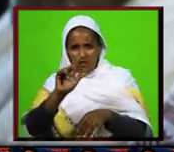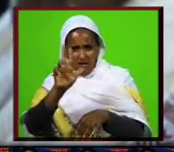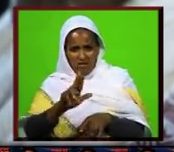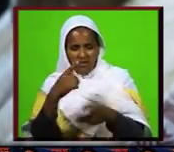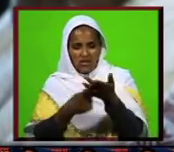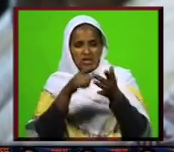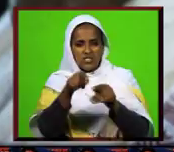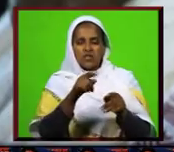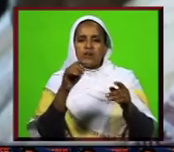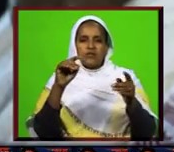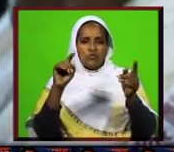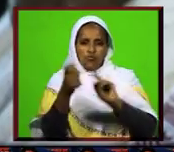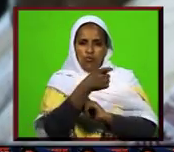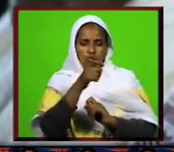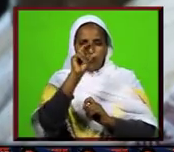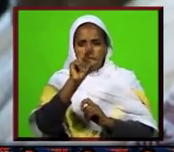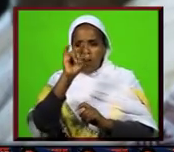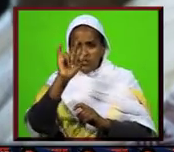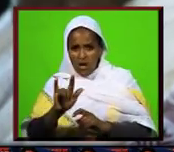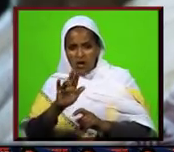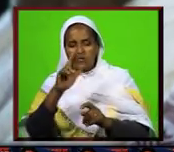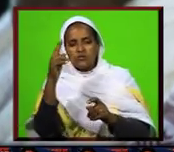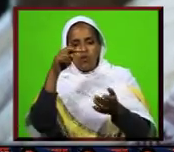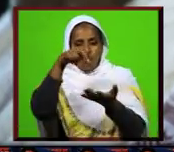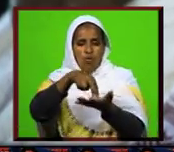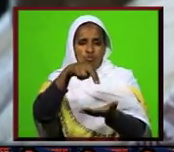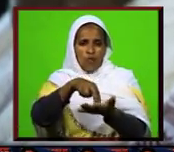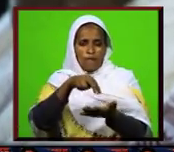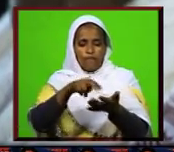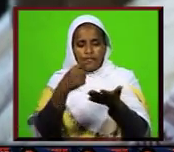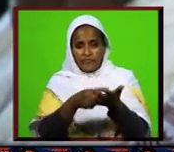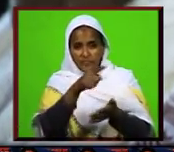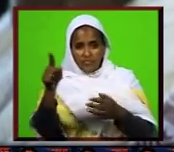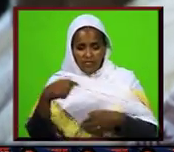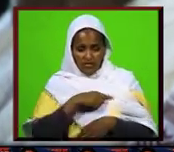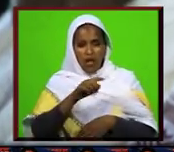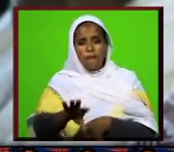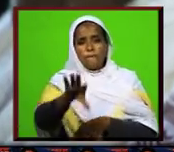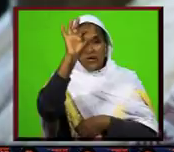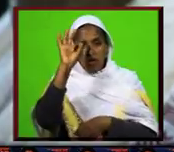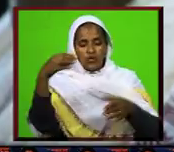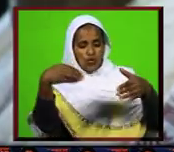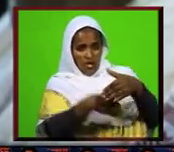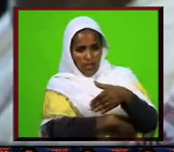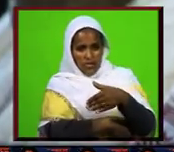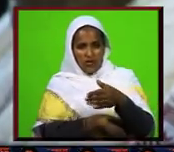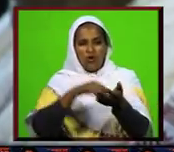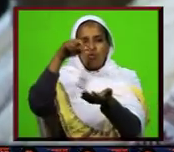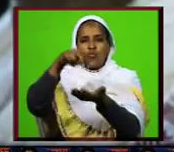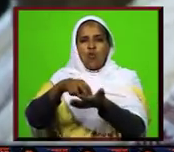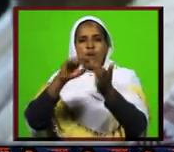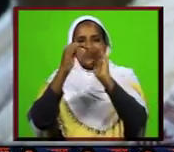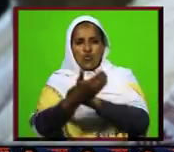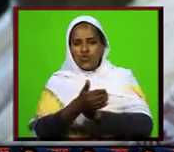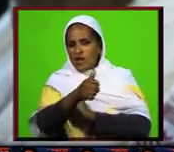ለዚህ የሚሆን ባዛር ተቋቁሞ ከዚህ የምናገኘውን ገቢ ቋሚ